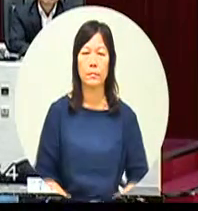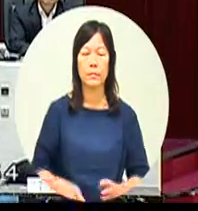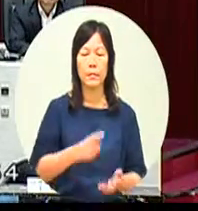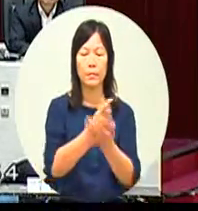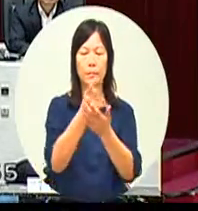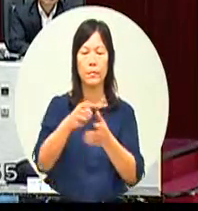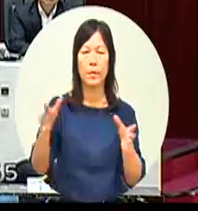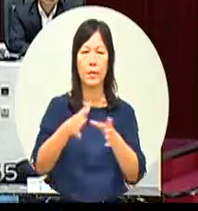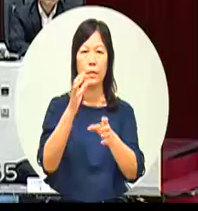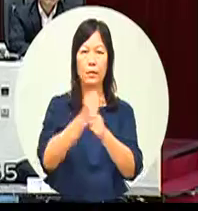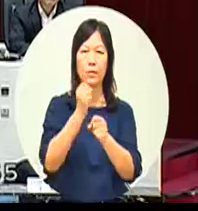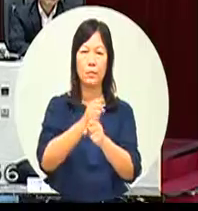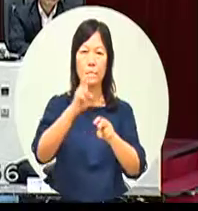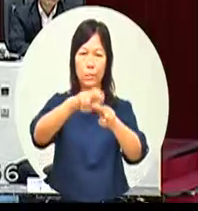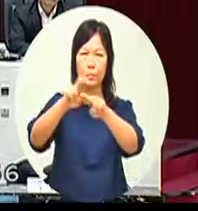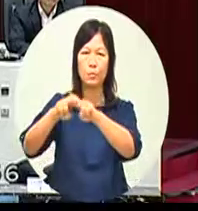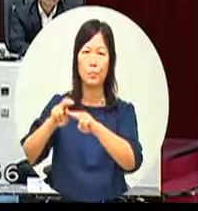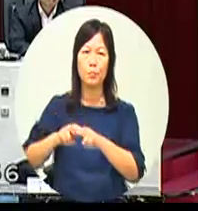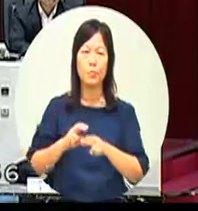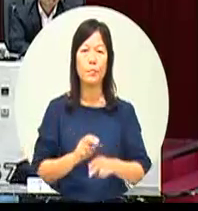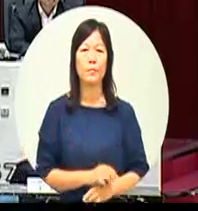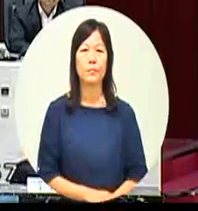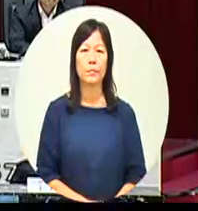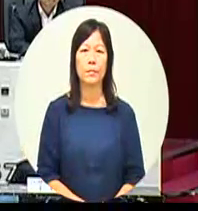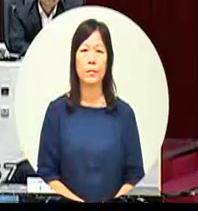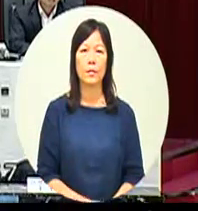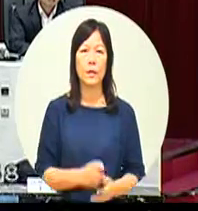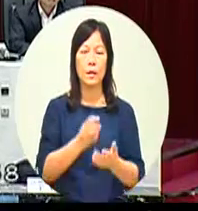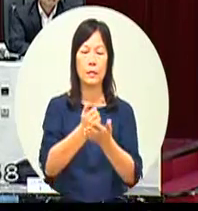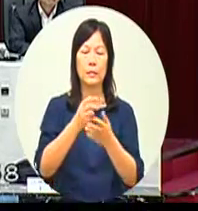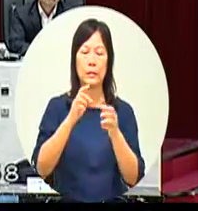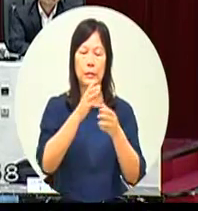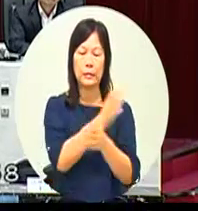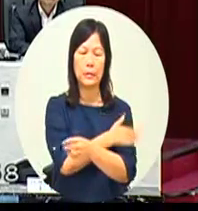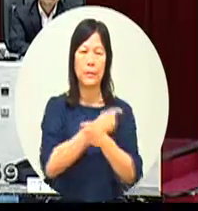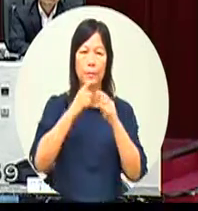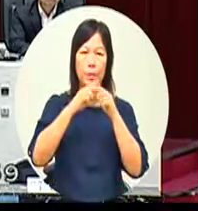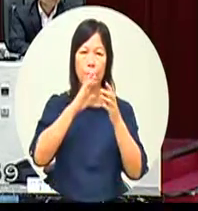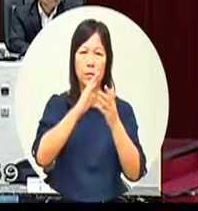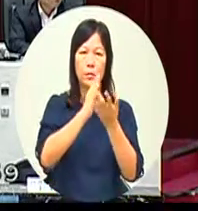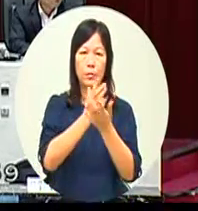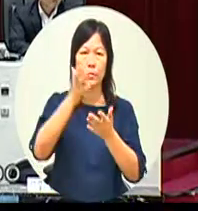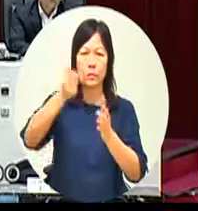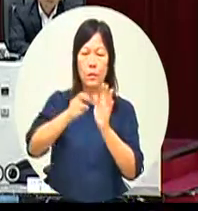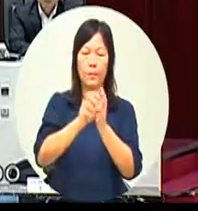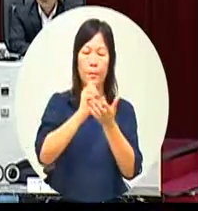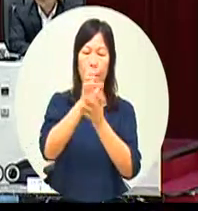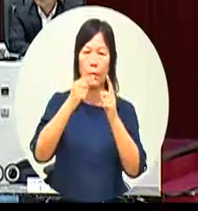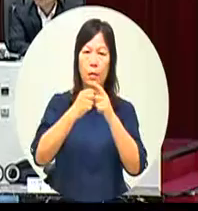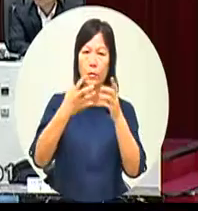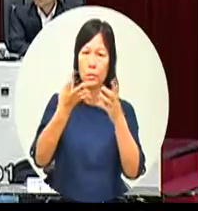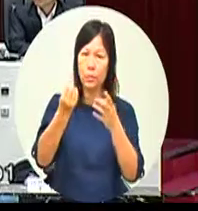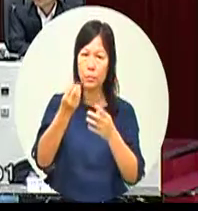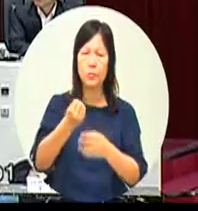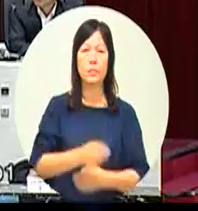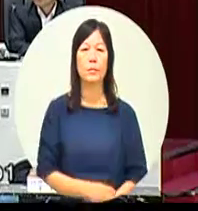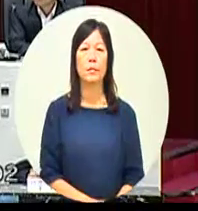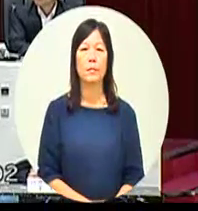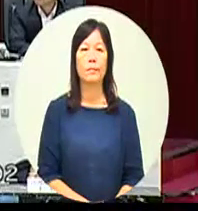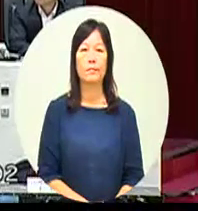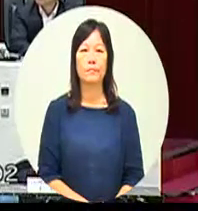位同仁请就座，请陈秘书长报告目前出席的议员人数。